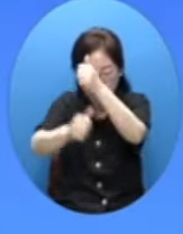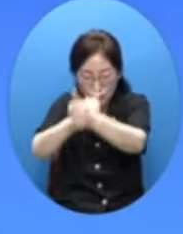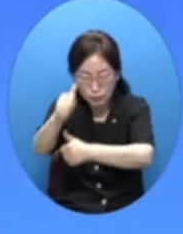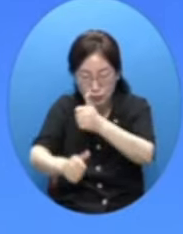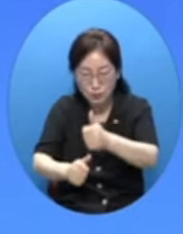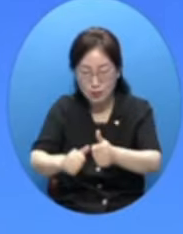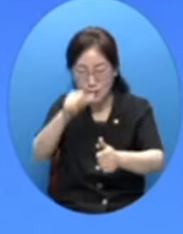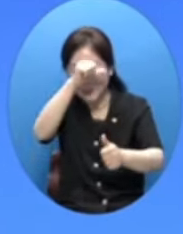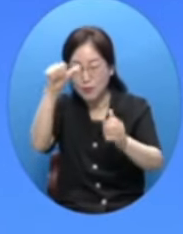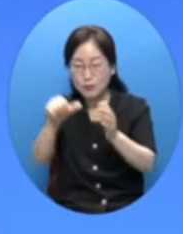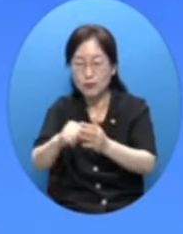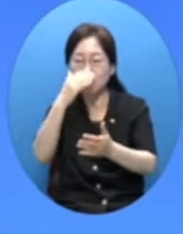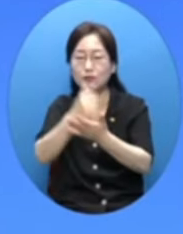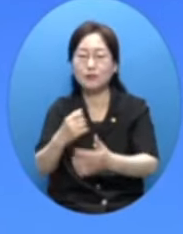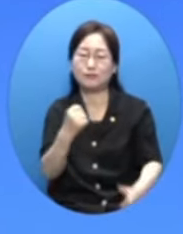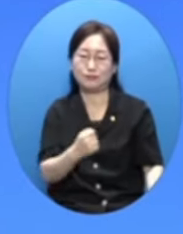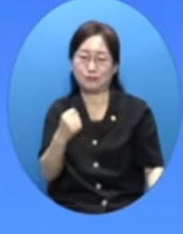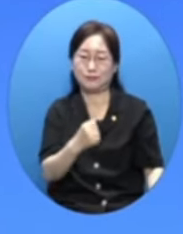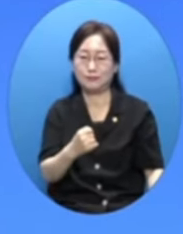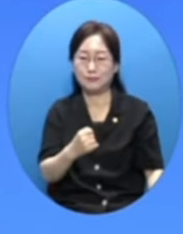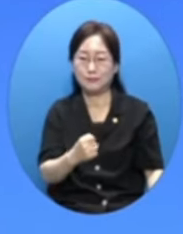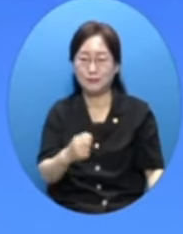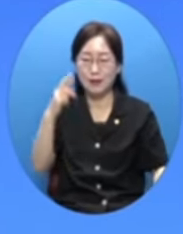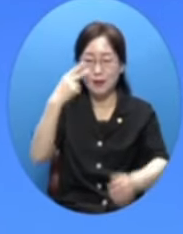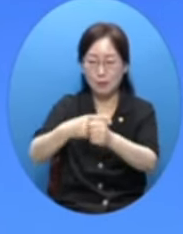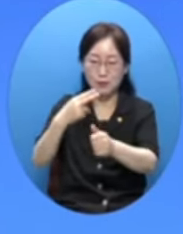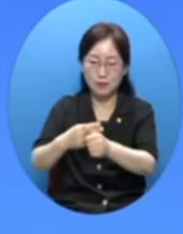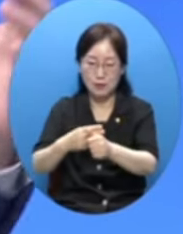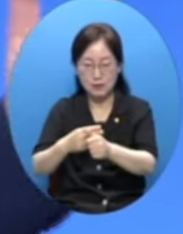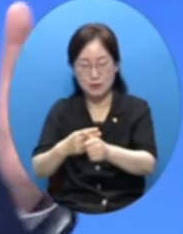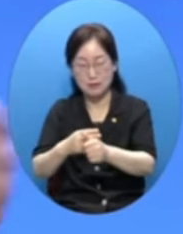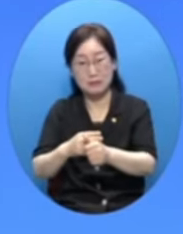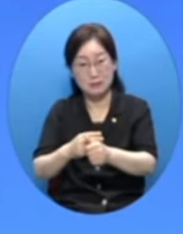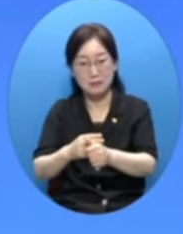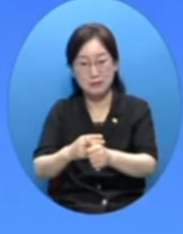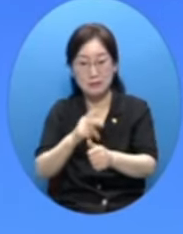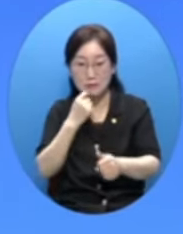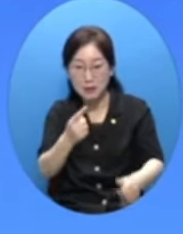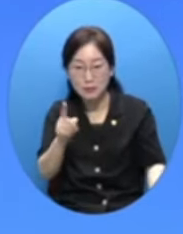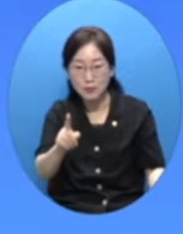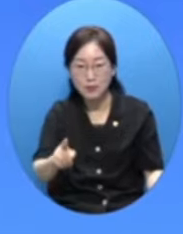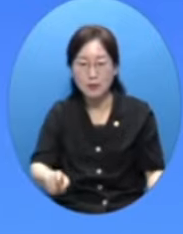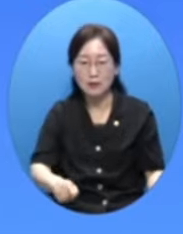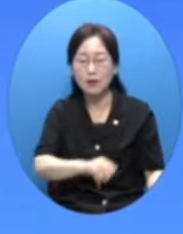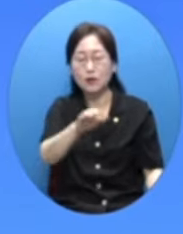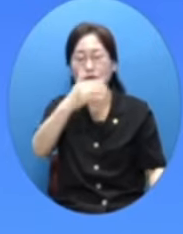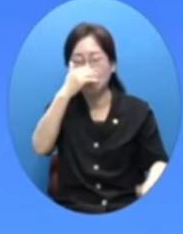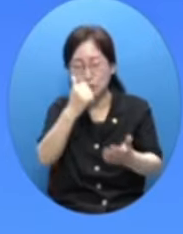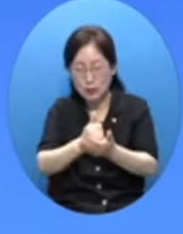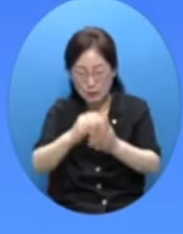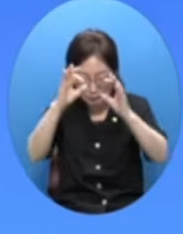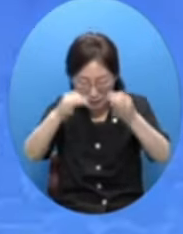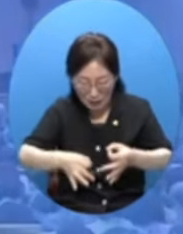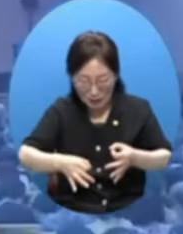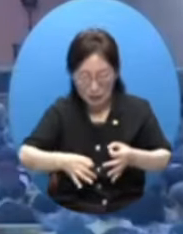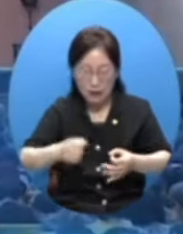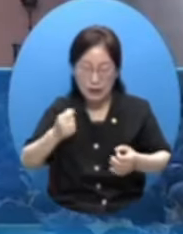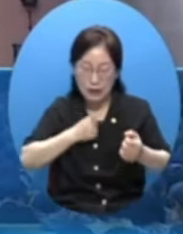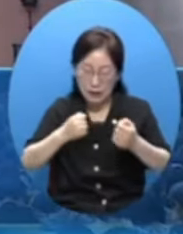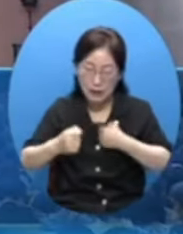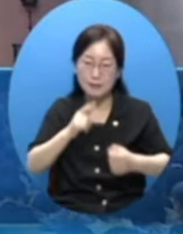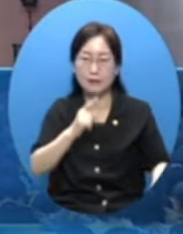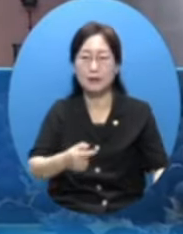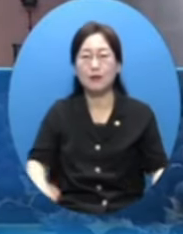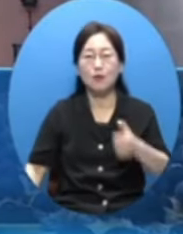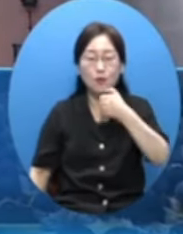것입니다. 사도 바울이 이 같은 죄성을 지니는 우리의 인간의 연약함에 대해서 탄식하며 말했습니다. 로마서 7장